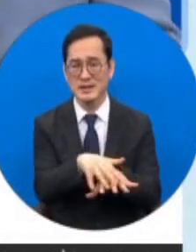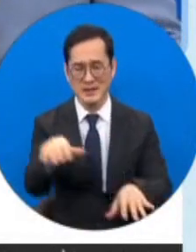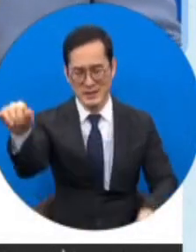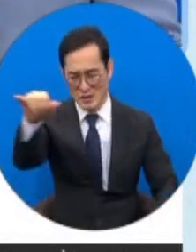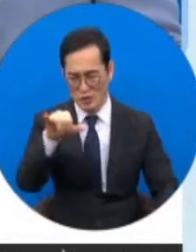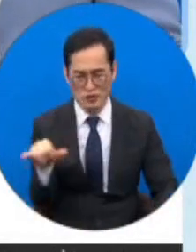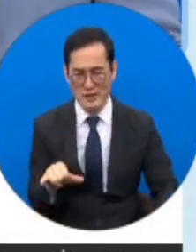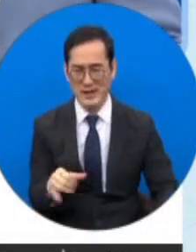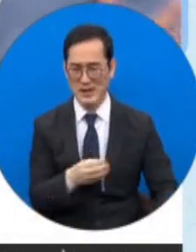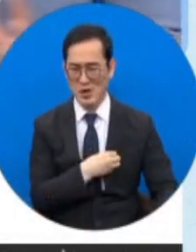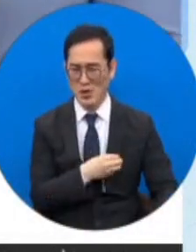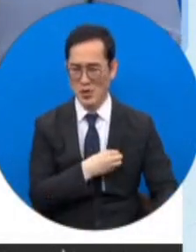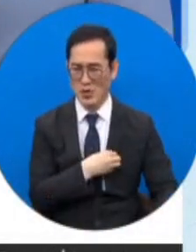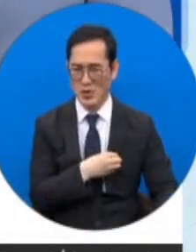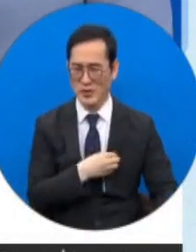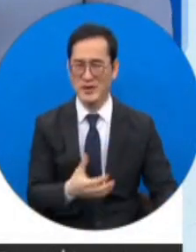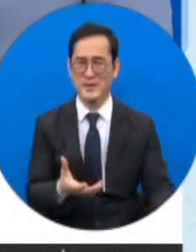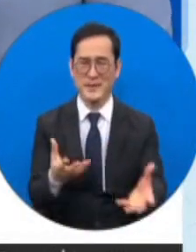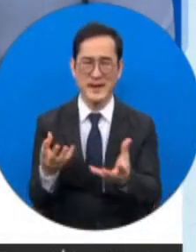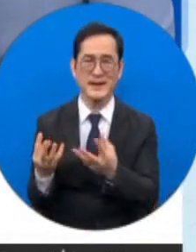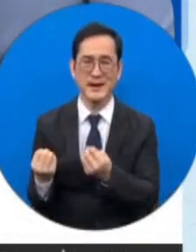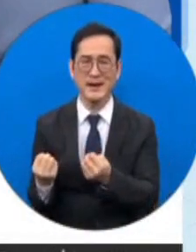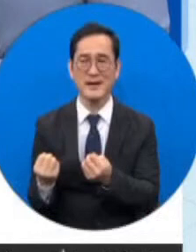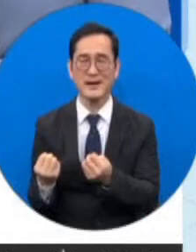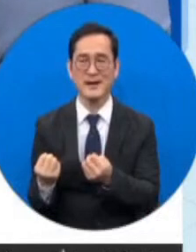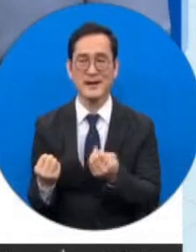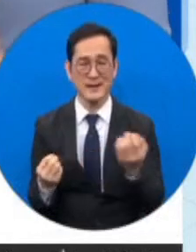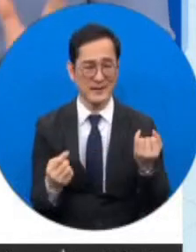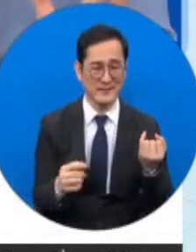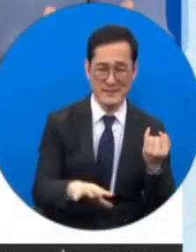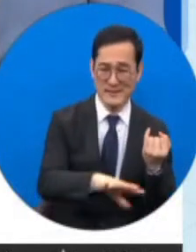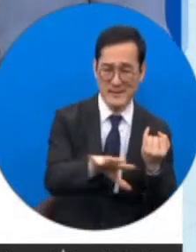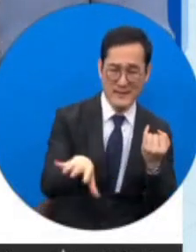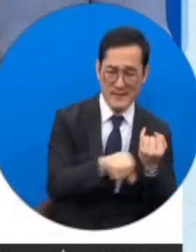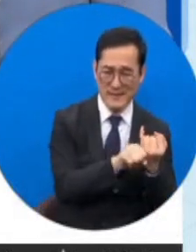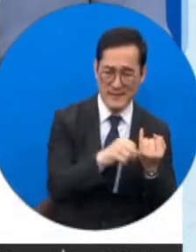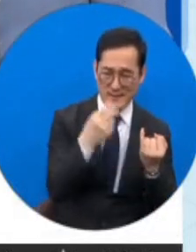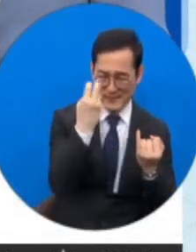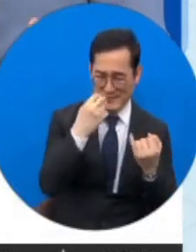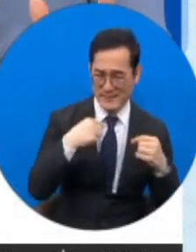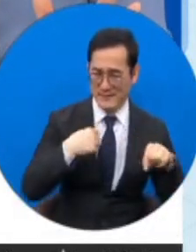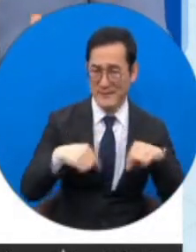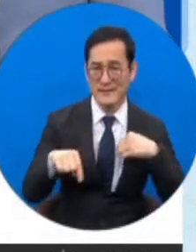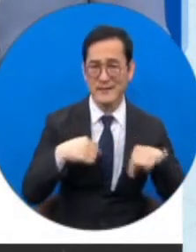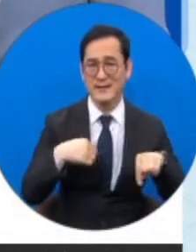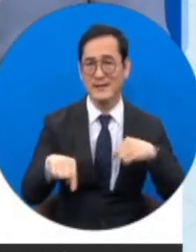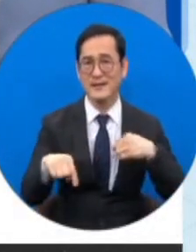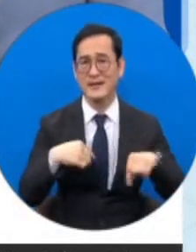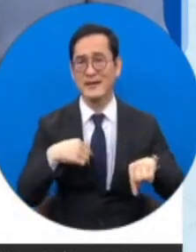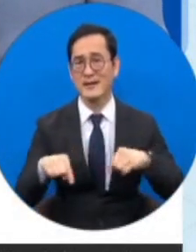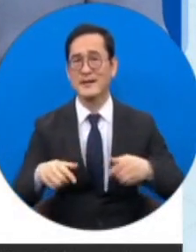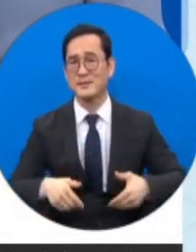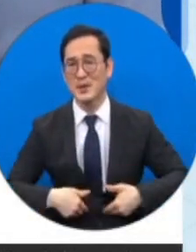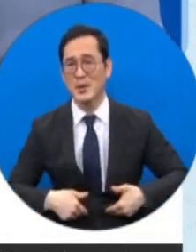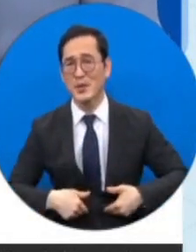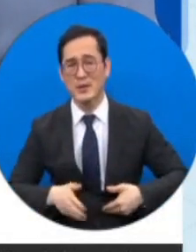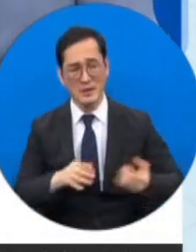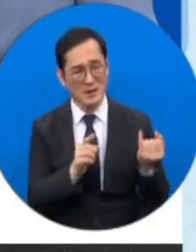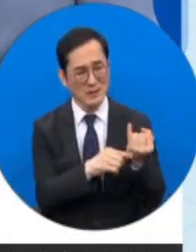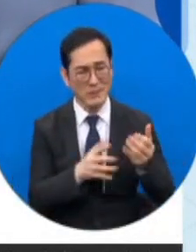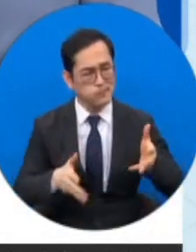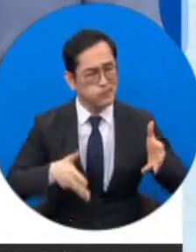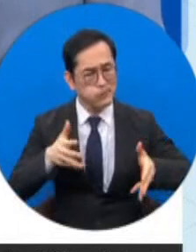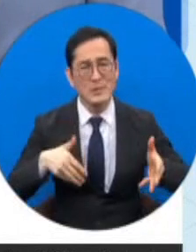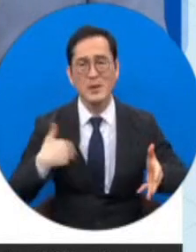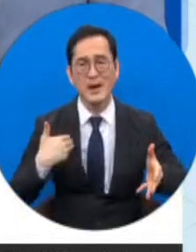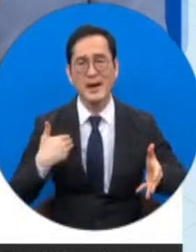거대한 당원들을 갖고 있는 조직이기 때문에 그런 전체적인 어 조직 부분은 또 연어 좀 공동위원장 이나